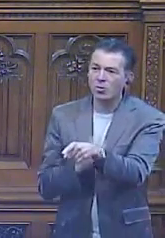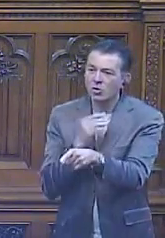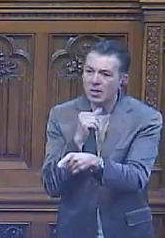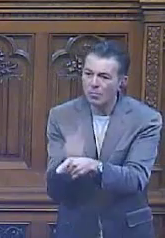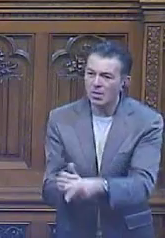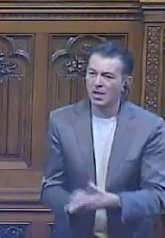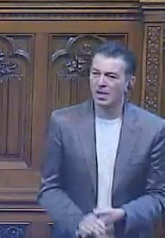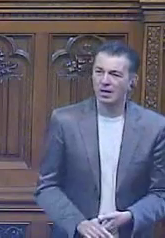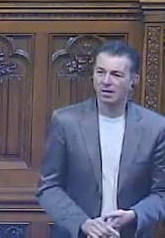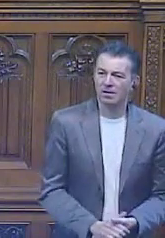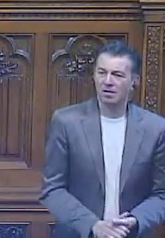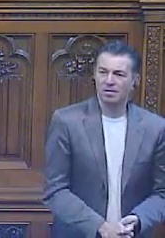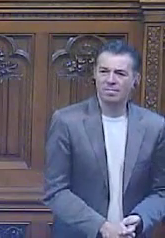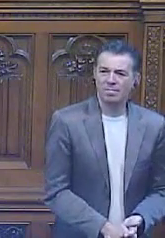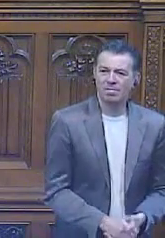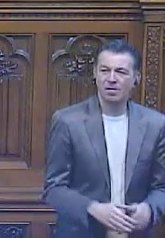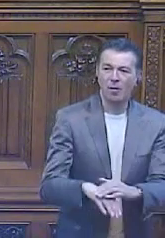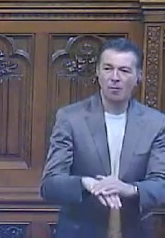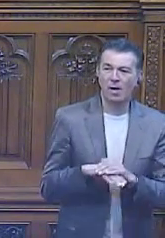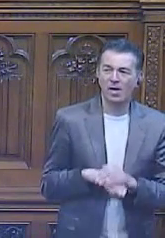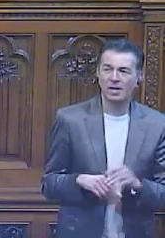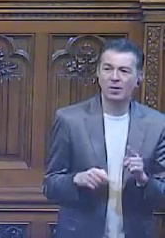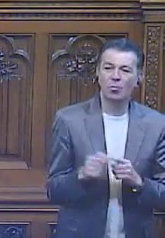Ja, oh ja. Aber sei es drum,